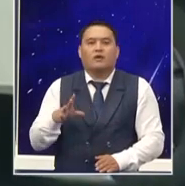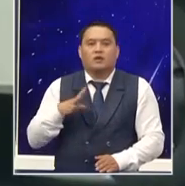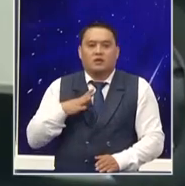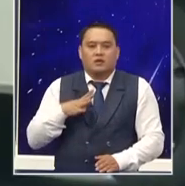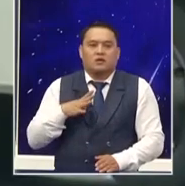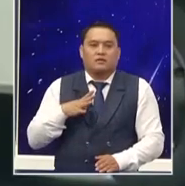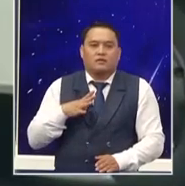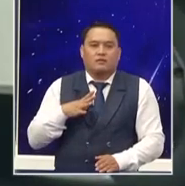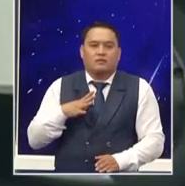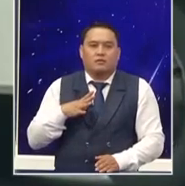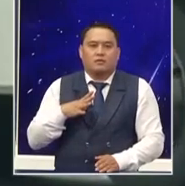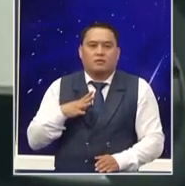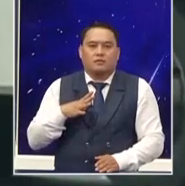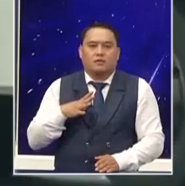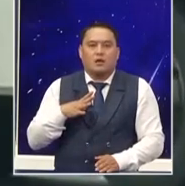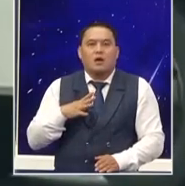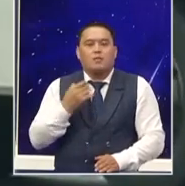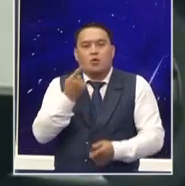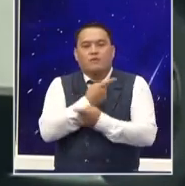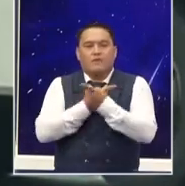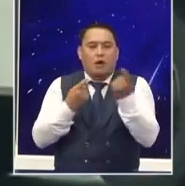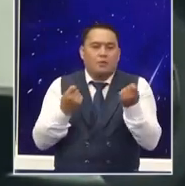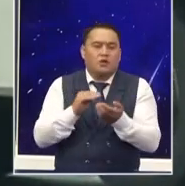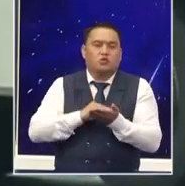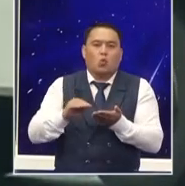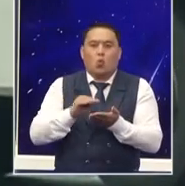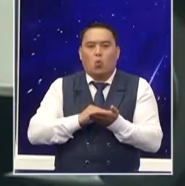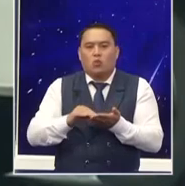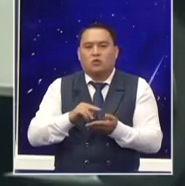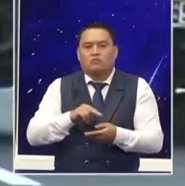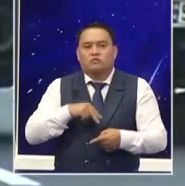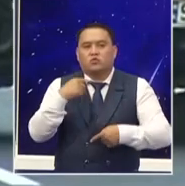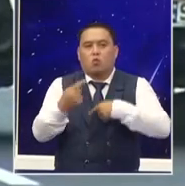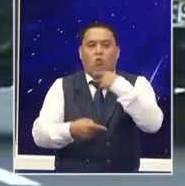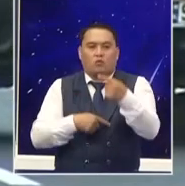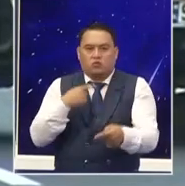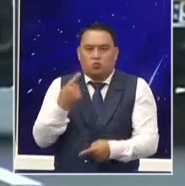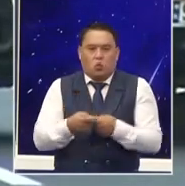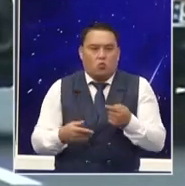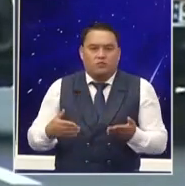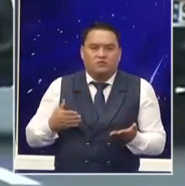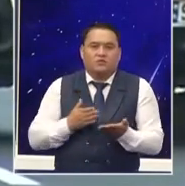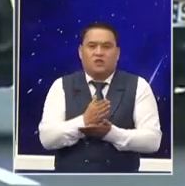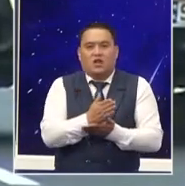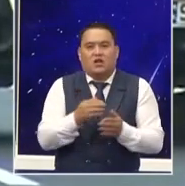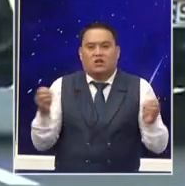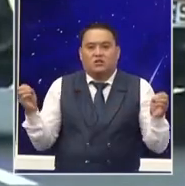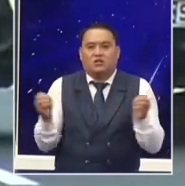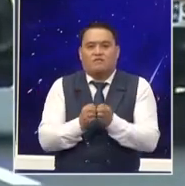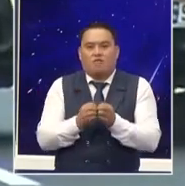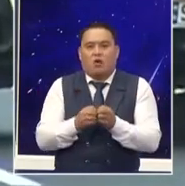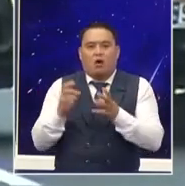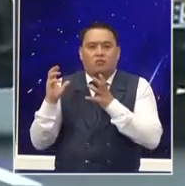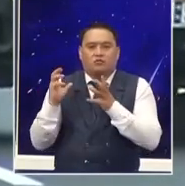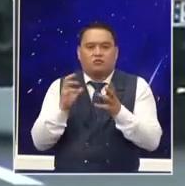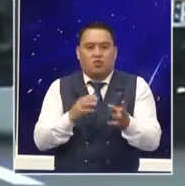Силезском воеводстве. По информации местных СМИ, минивэн перевернулся и вылетел на полосу встречного движения, после чего